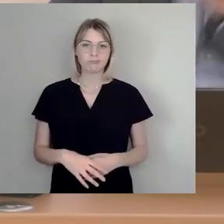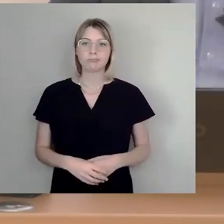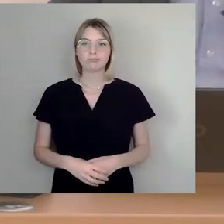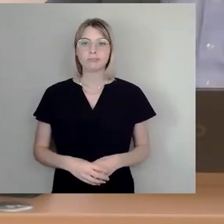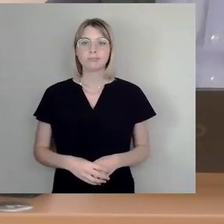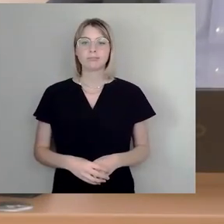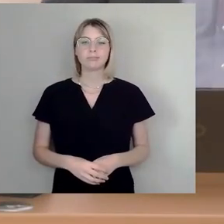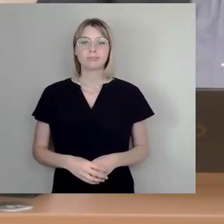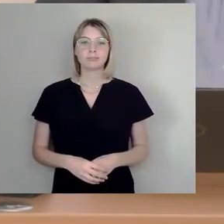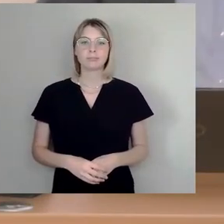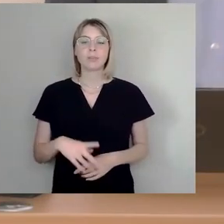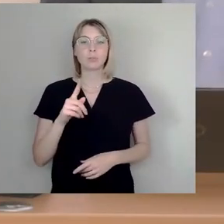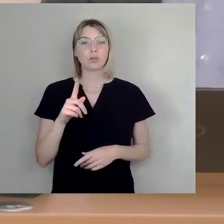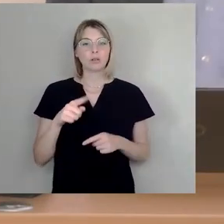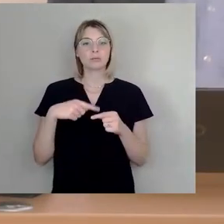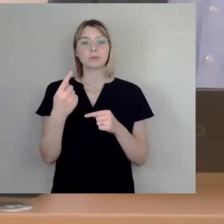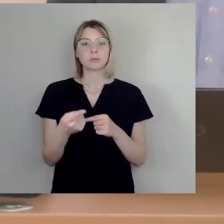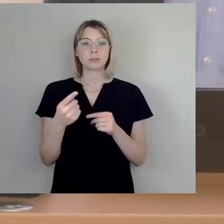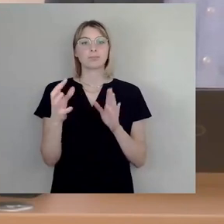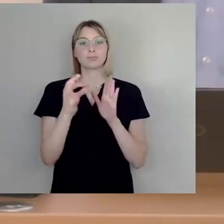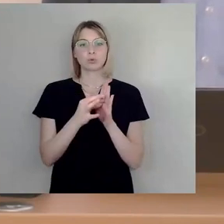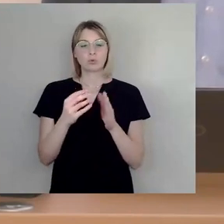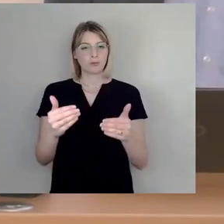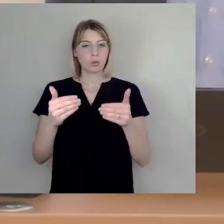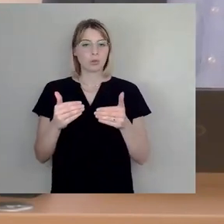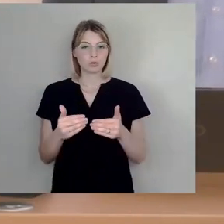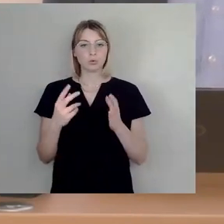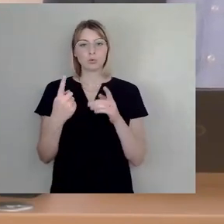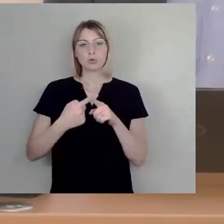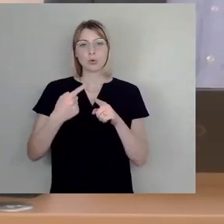uns zum nächsten vorgezogenen Punkt, Nummer 35.